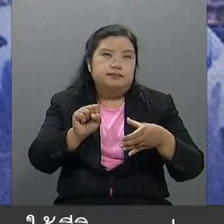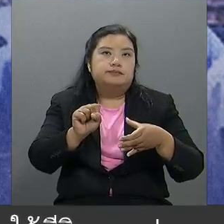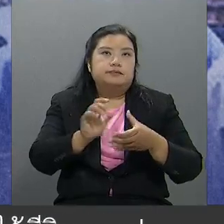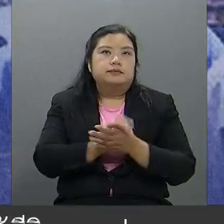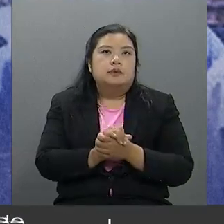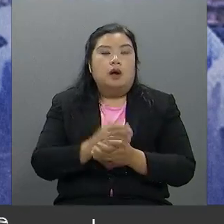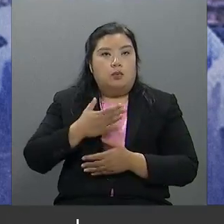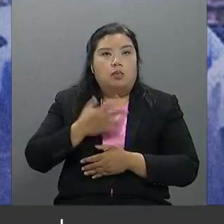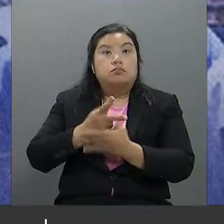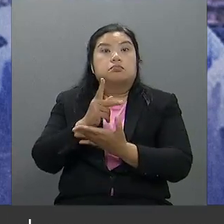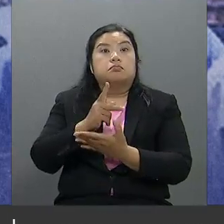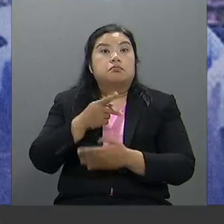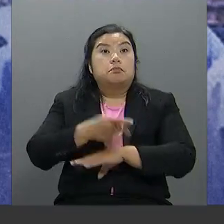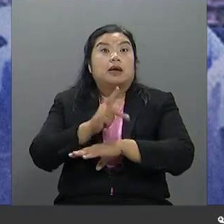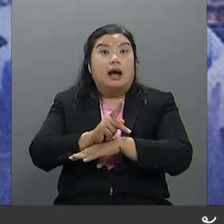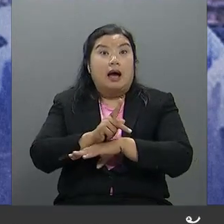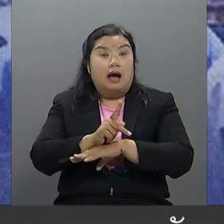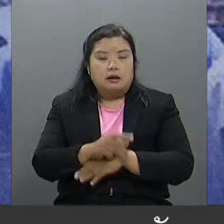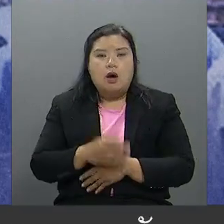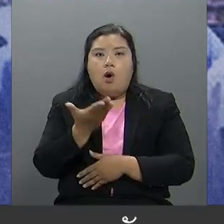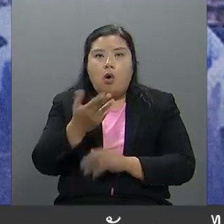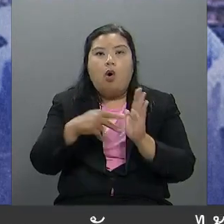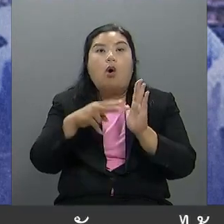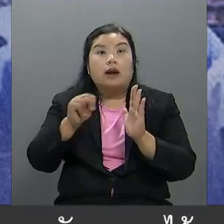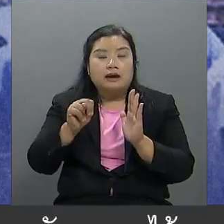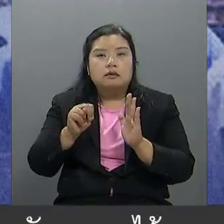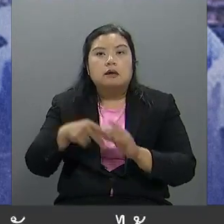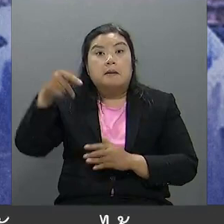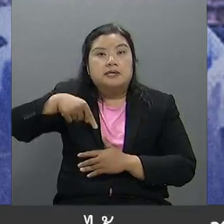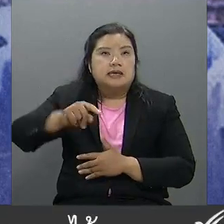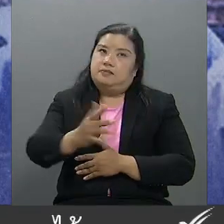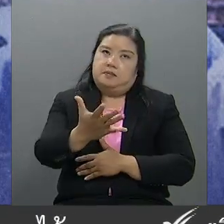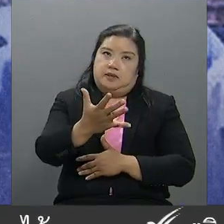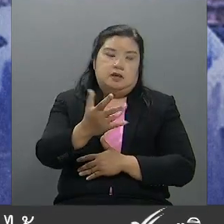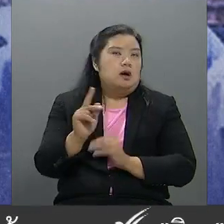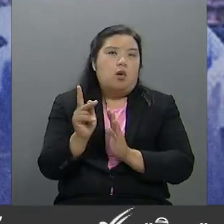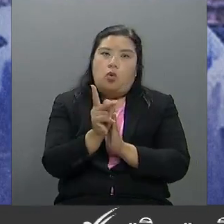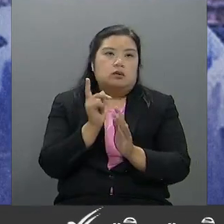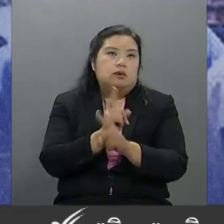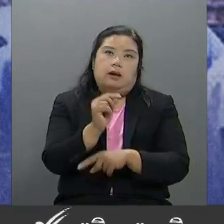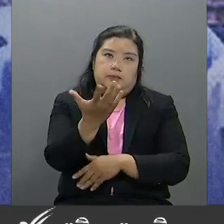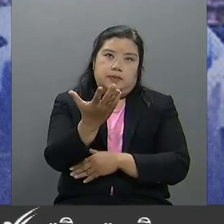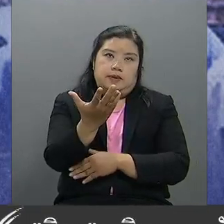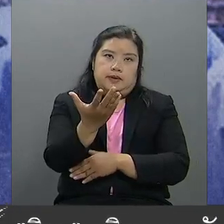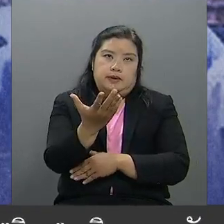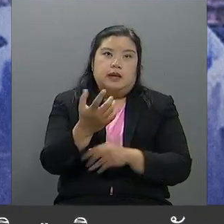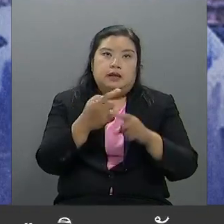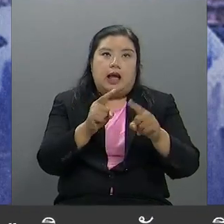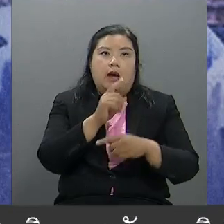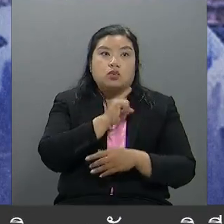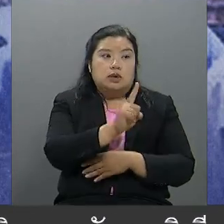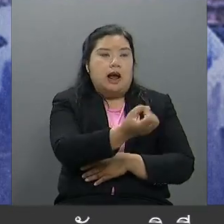งนัดประชุมพิเศษโดยเอาเรื่องใดเรื่องหนึ่งถ้าไม่อยู่ในระเบียบวาระครับถ้าฝ่ายใดเสนอเข้ามาก็ยินดี